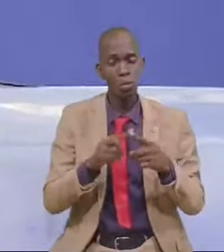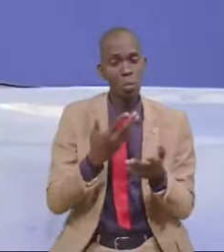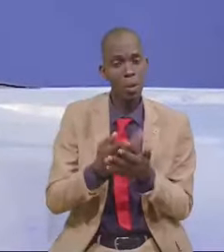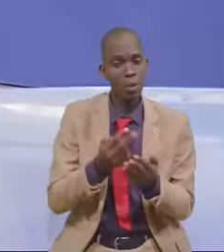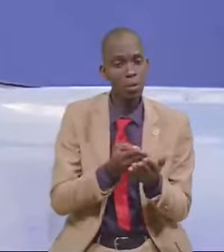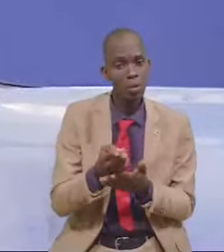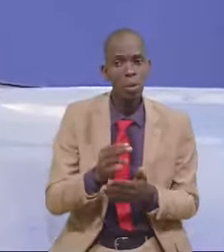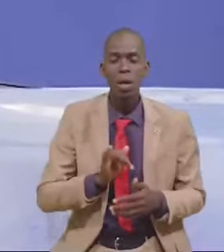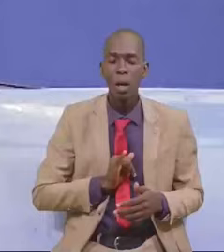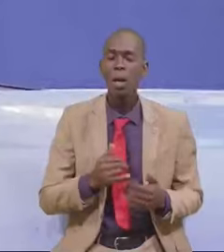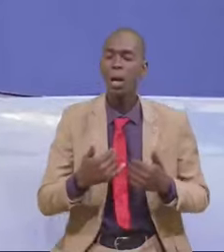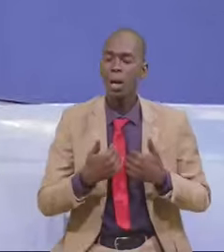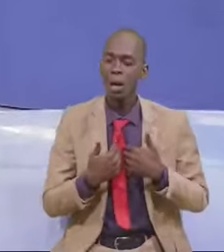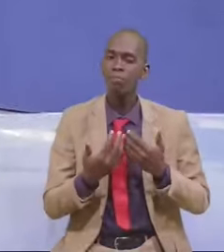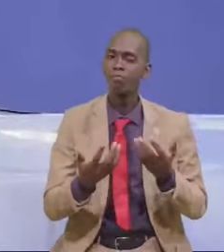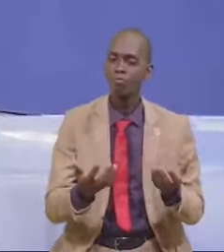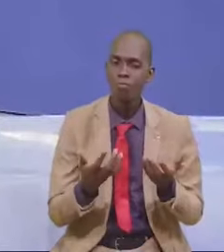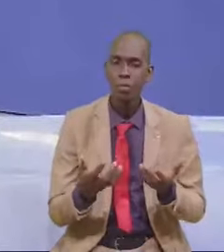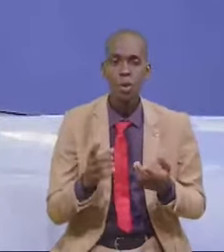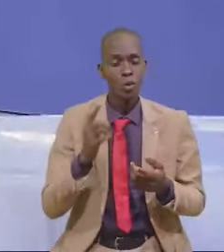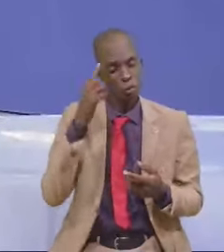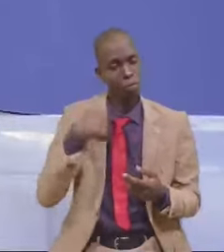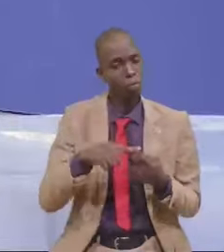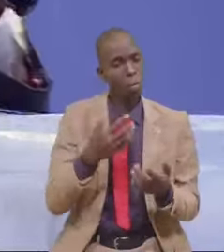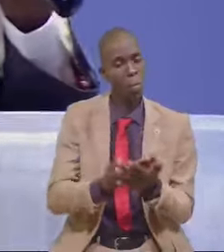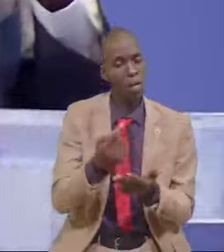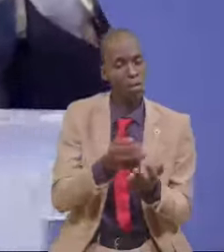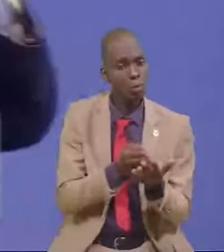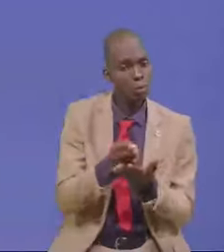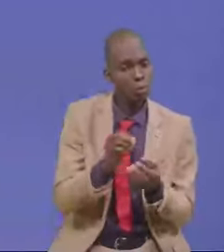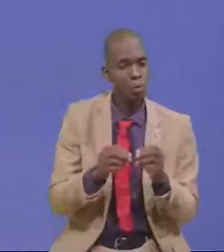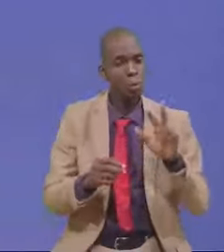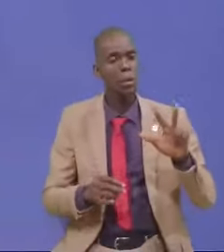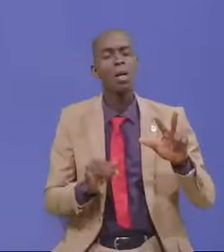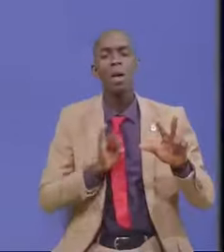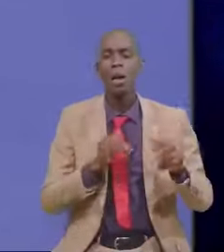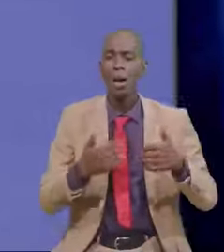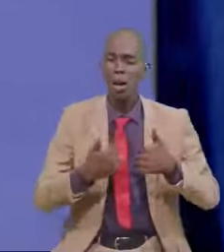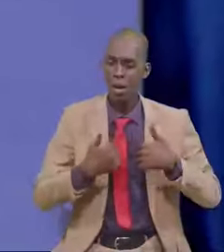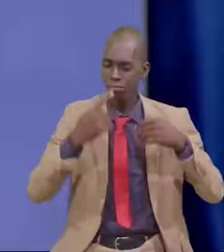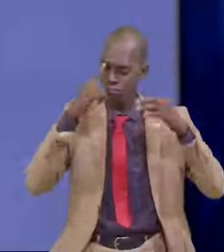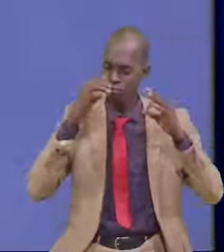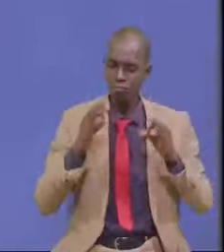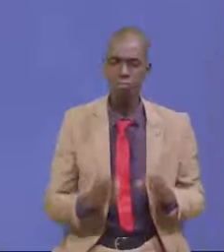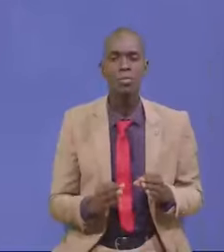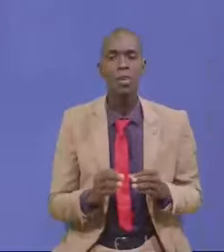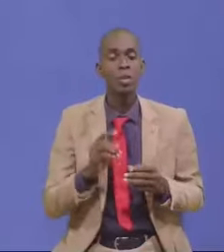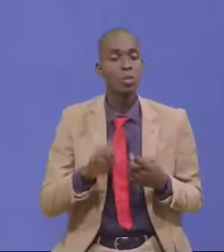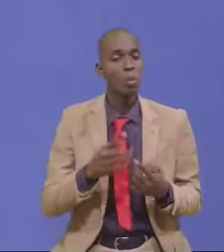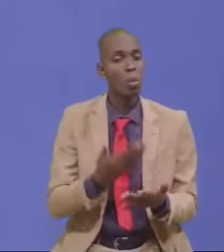désir. Pour acquérir la vérité, j'ai la décision. Pour acquérir la